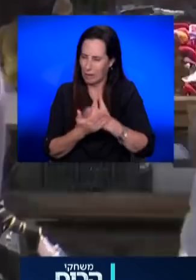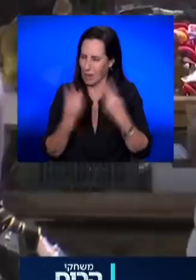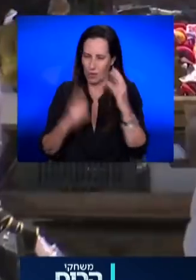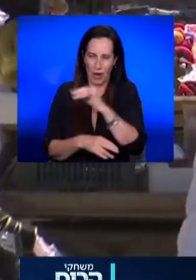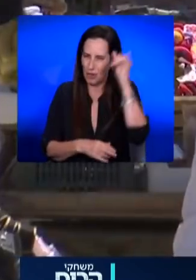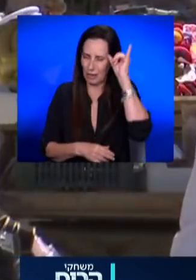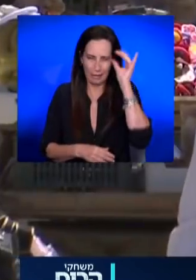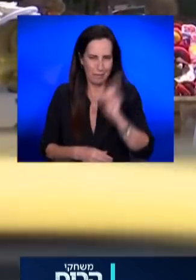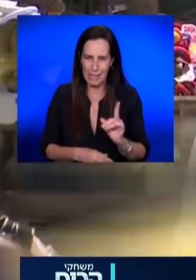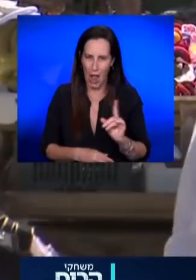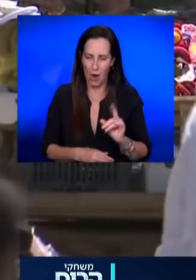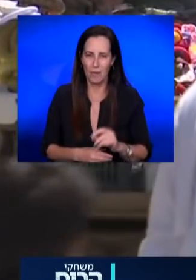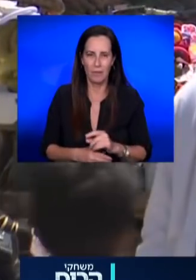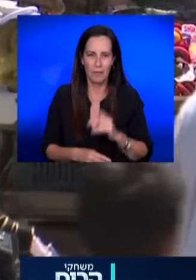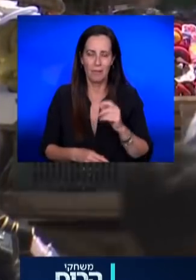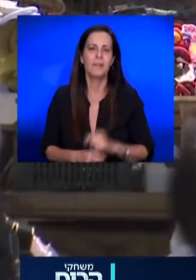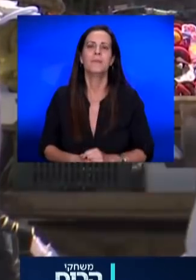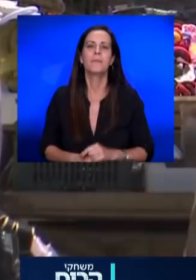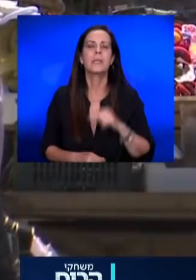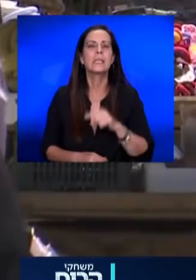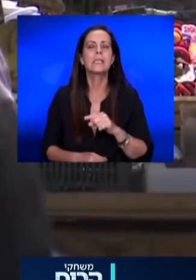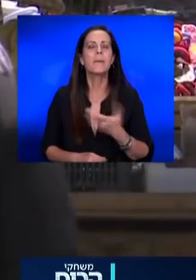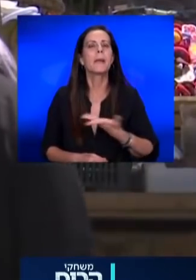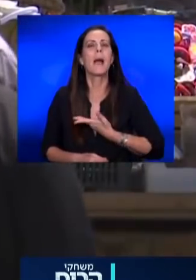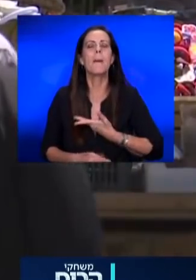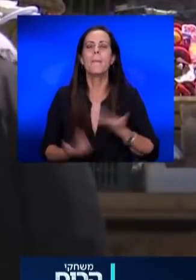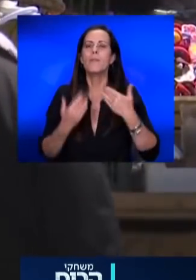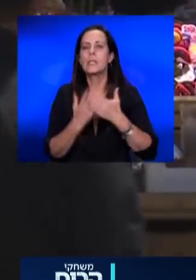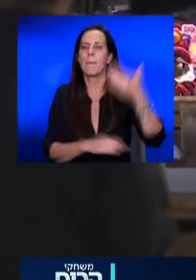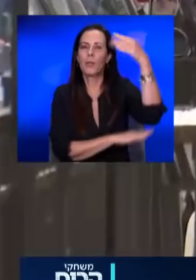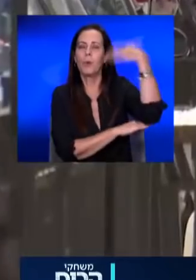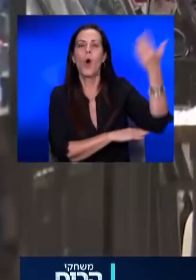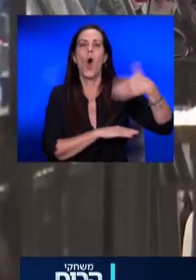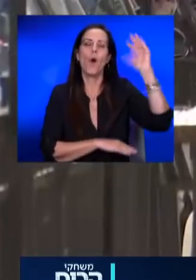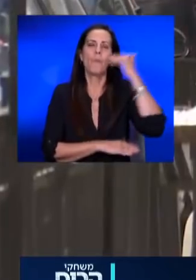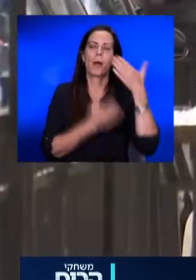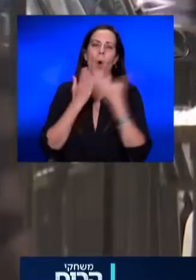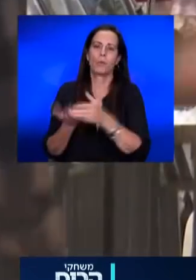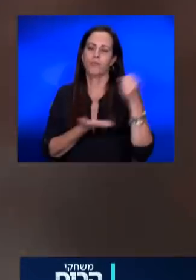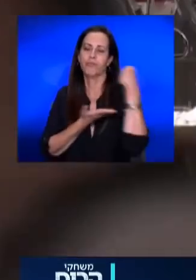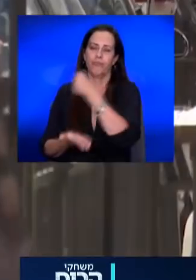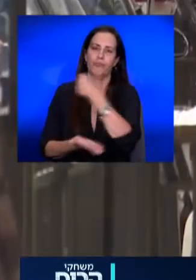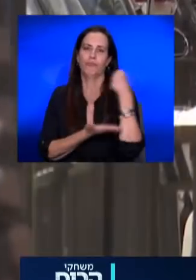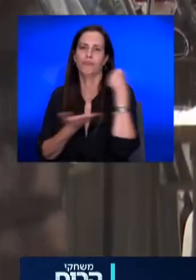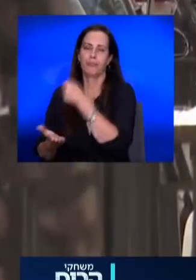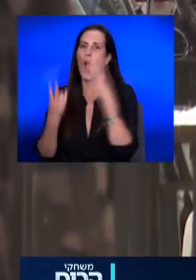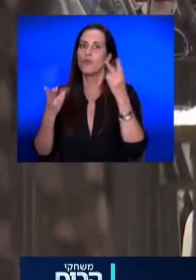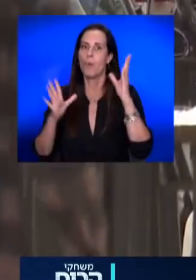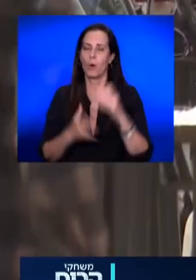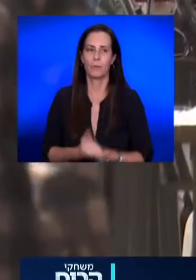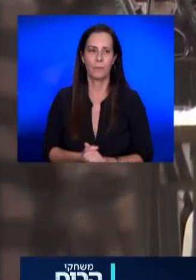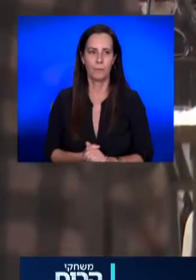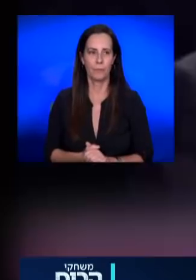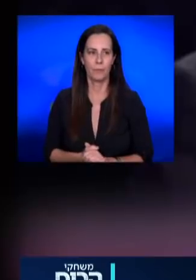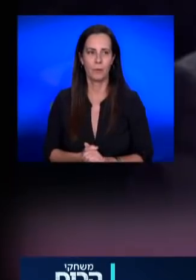של הכלכלה הירדנית המדשדשת, היא נסמכת על סיוע חיצוני, בעיקר אמריקני, כמו אוויר לנשימה.